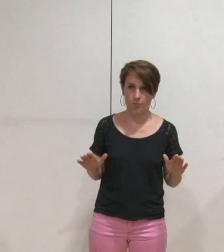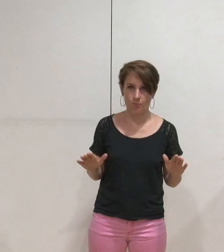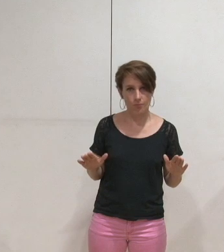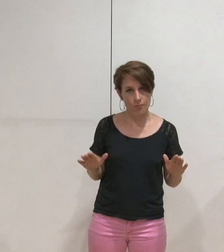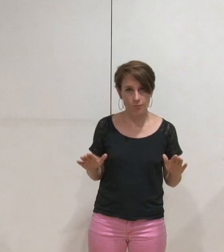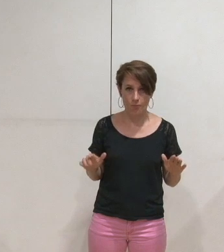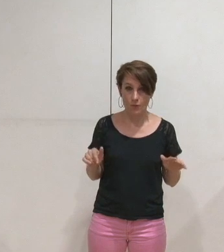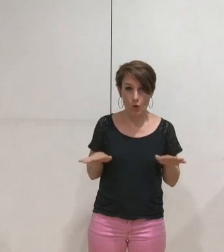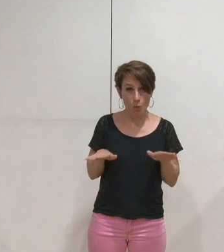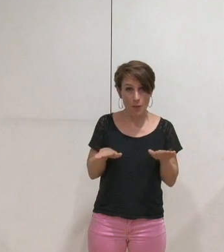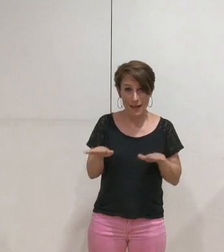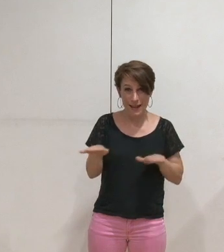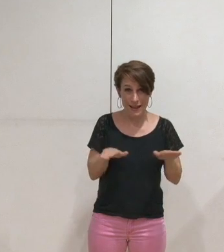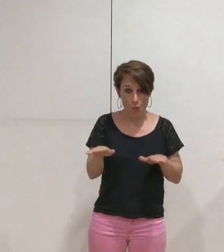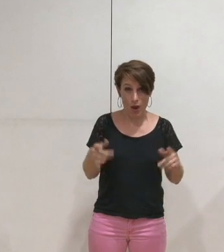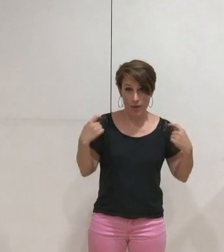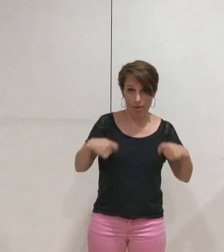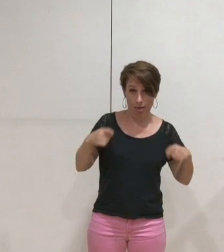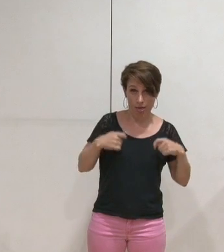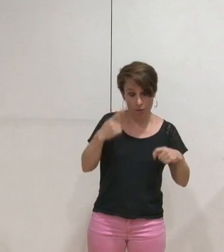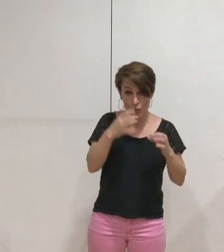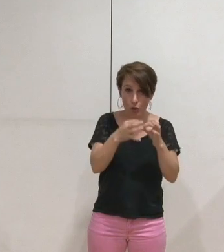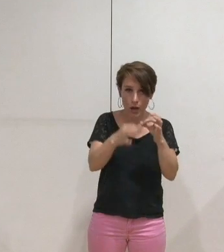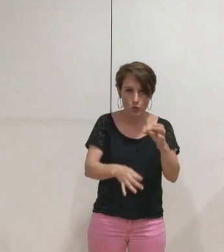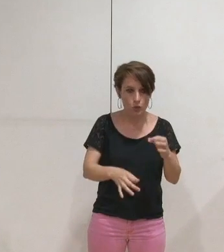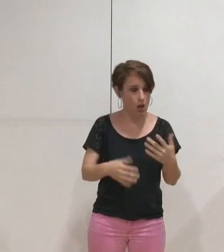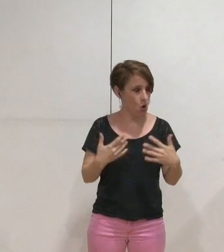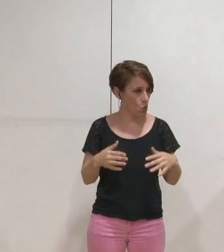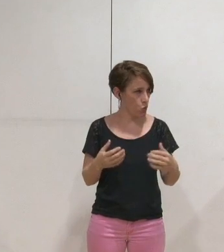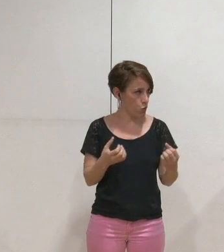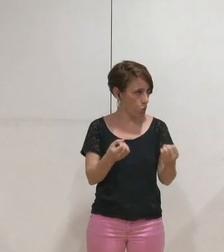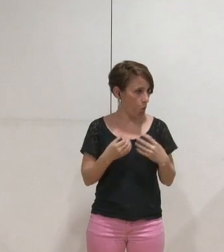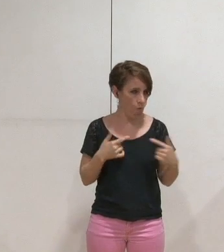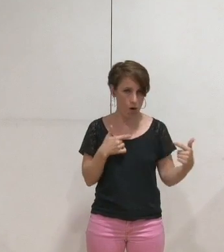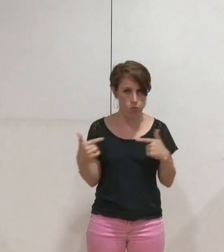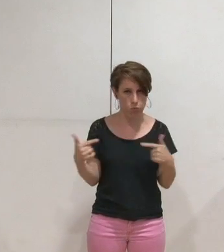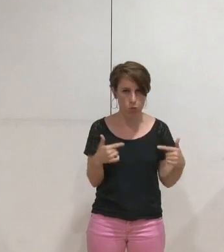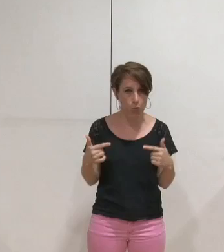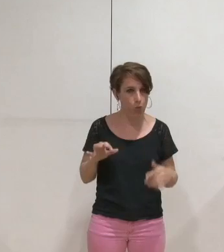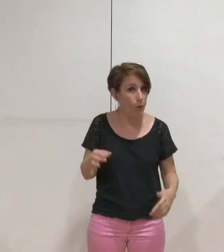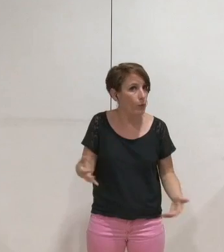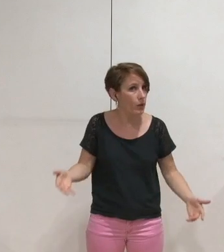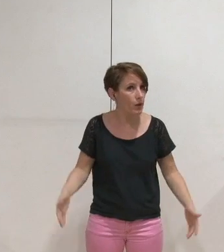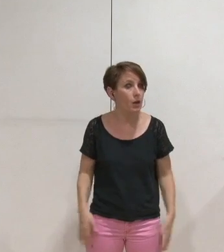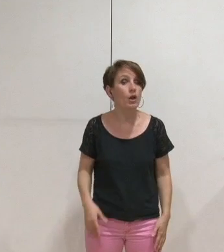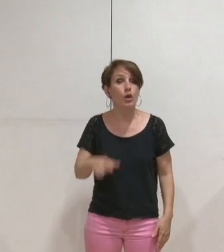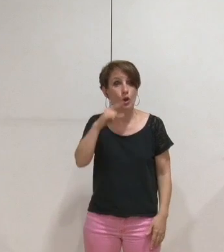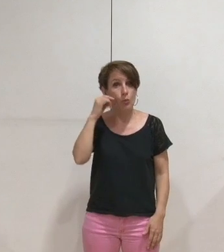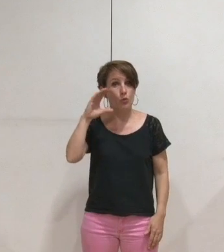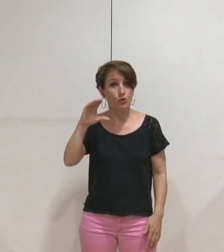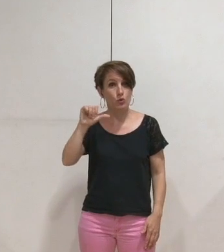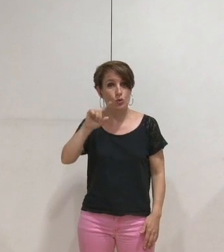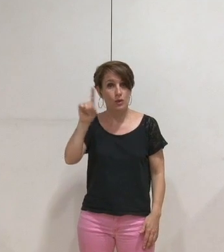résultat font plus que débat en réalité d'ailleurs notre représentant Richard CASNAV à la